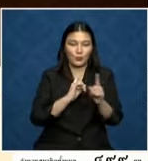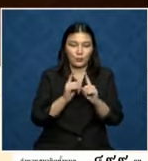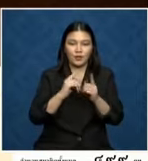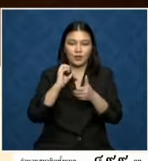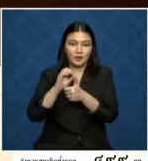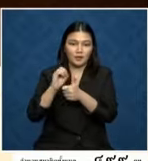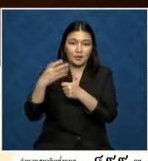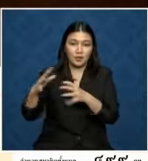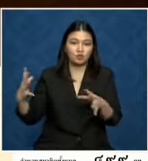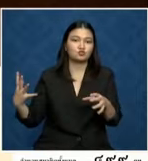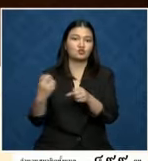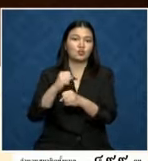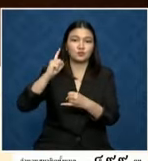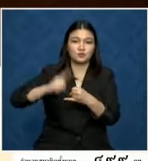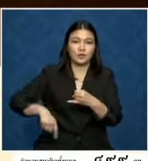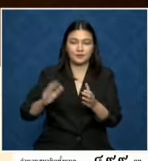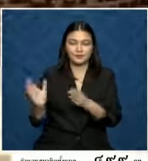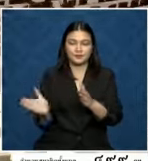ชิญครับ